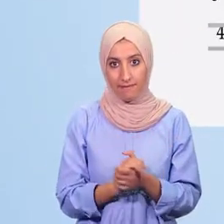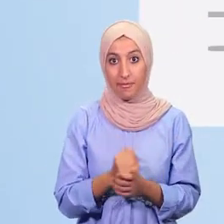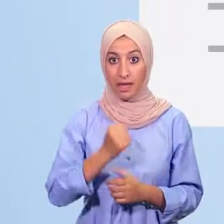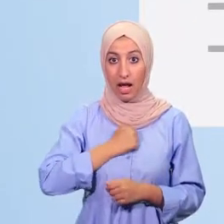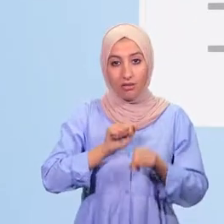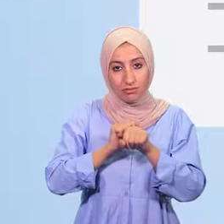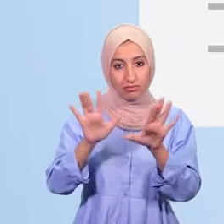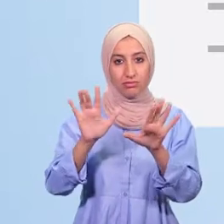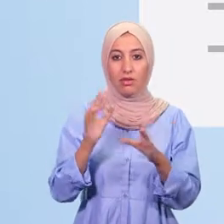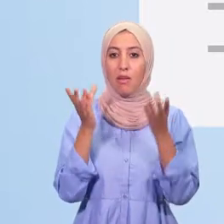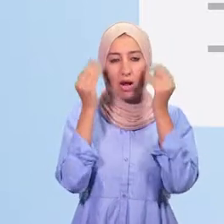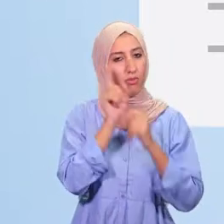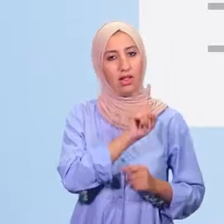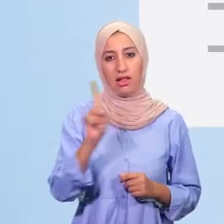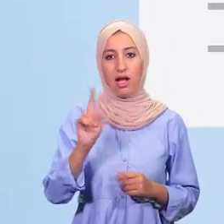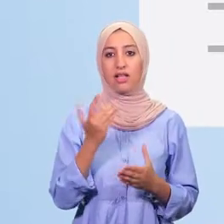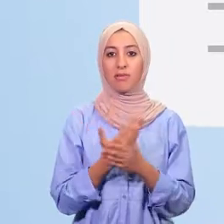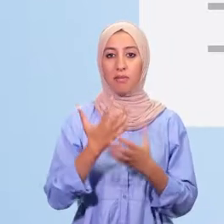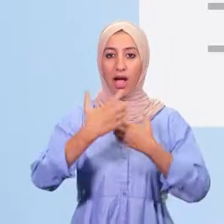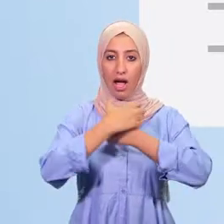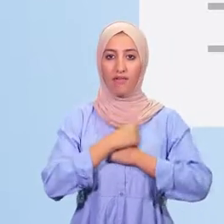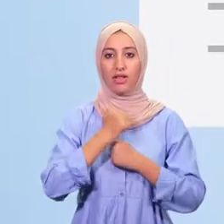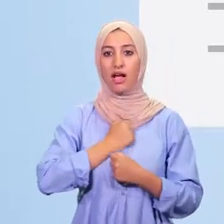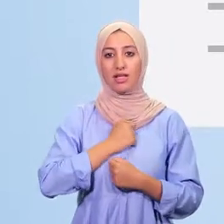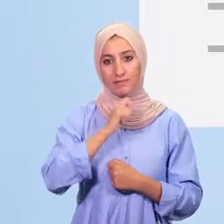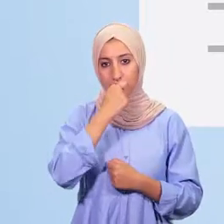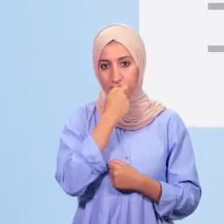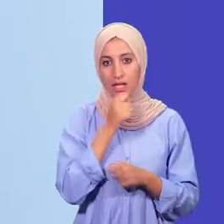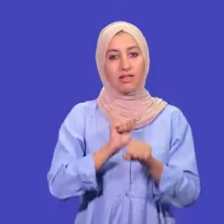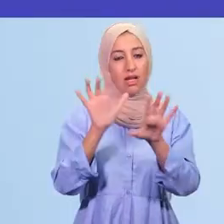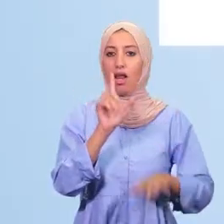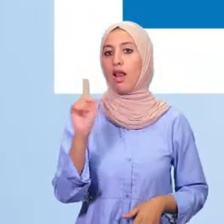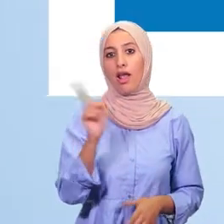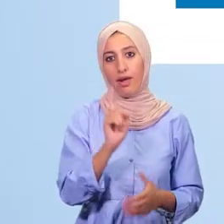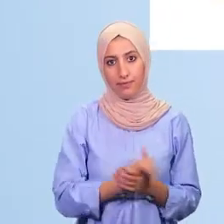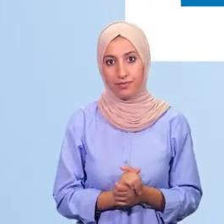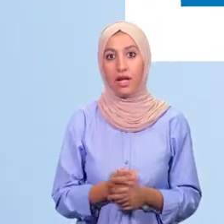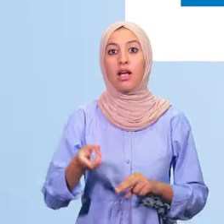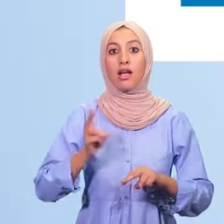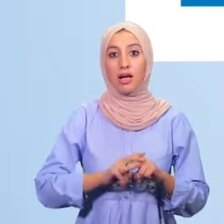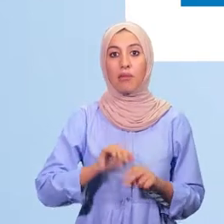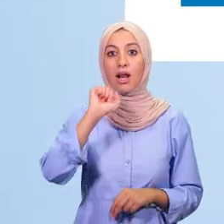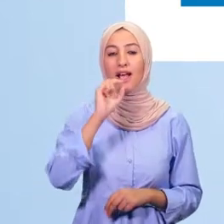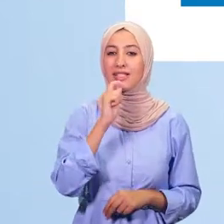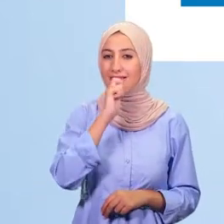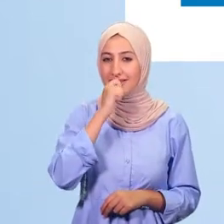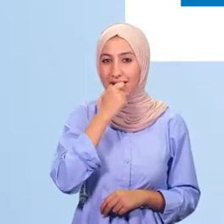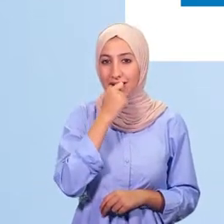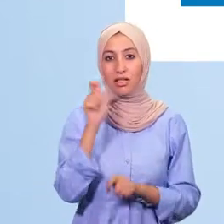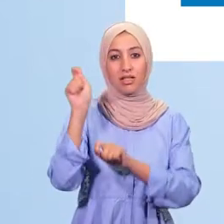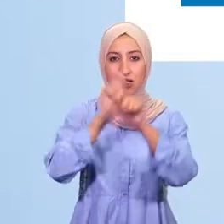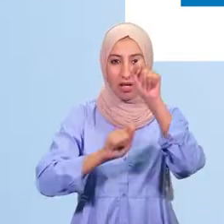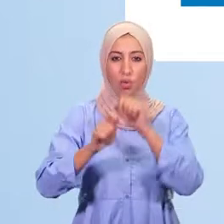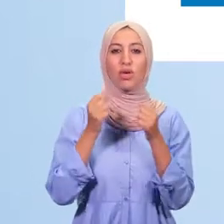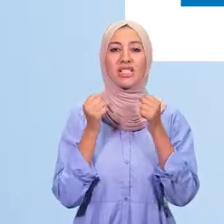الشخصية حفاظاً على خصوصيتك على مواقع صفحات التواصل كافة، واستخدام كلمات مرور معقدة